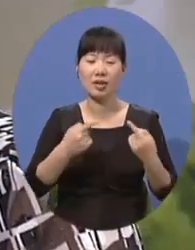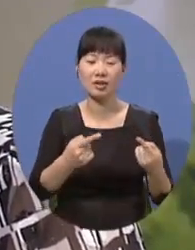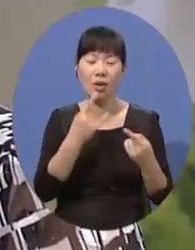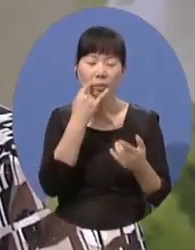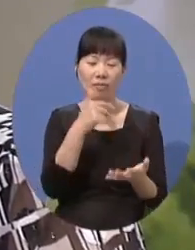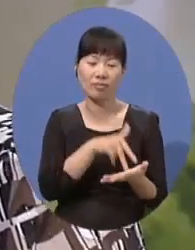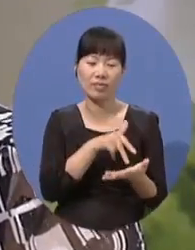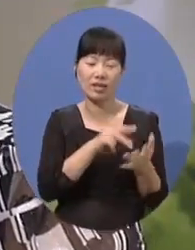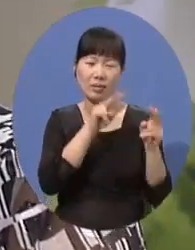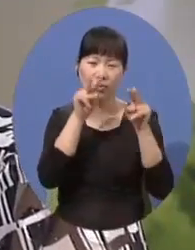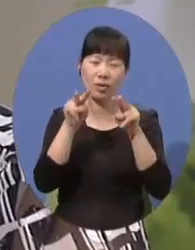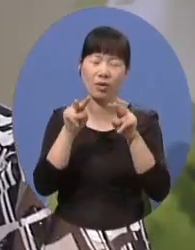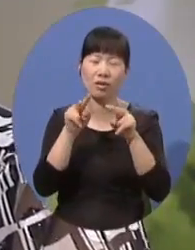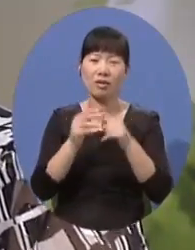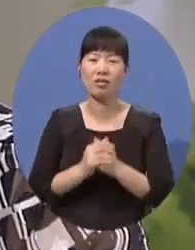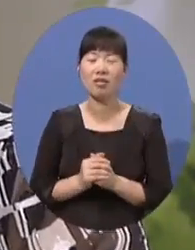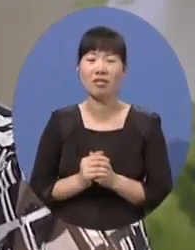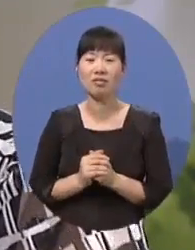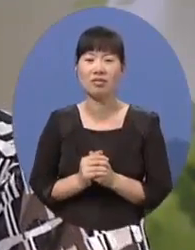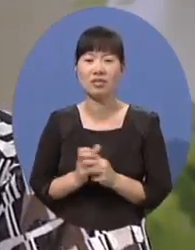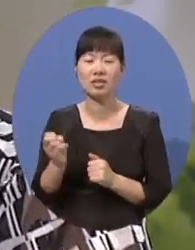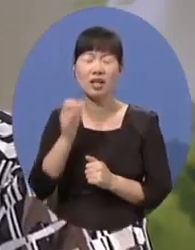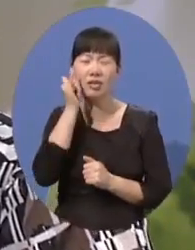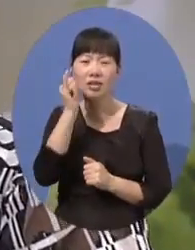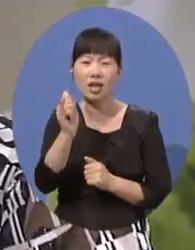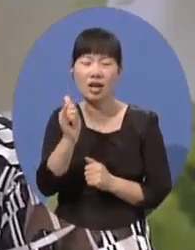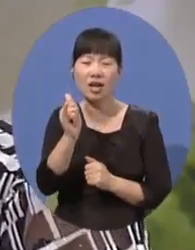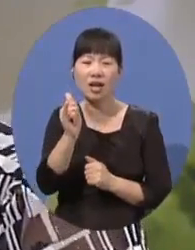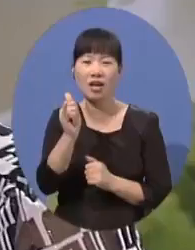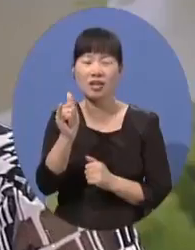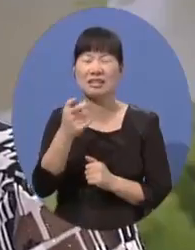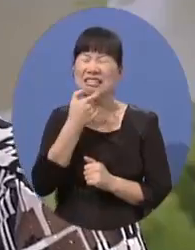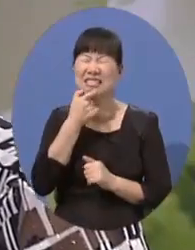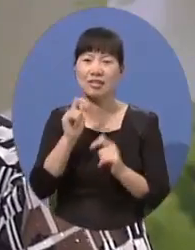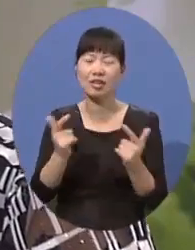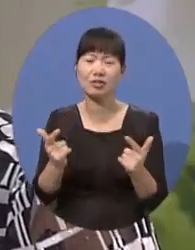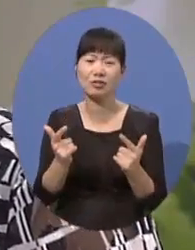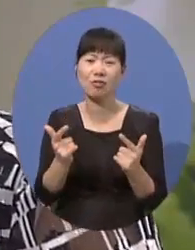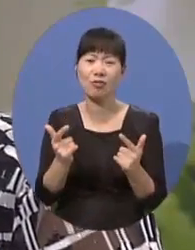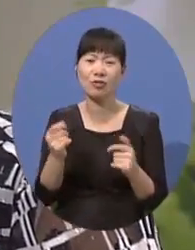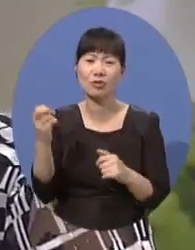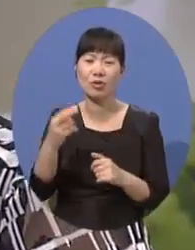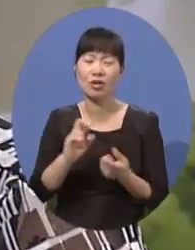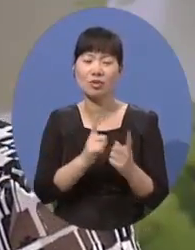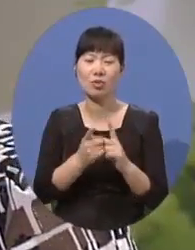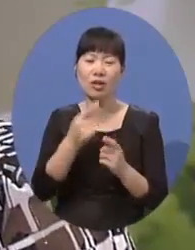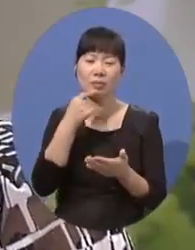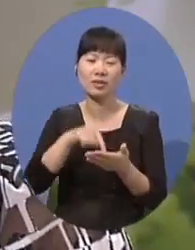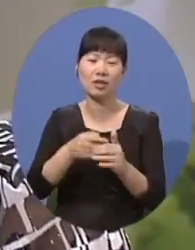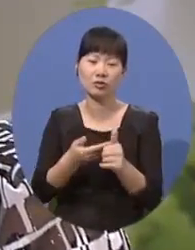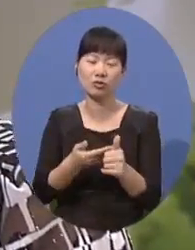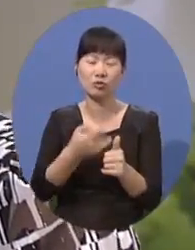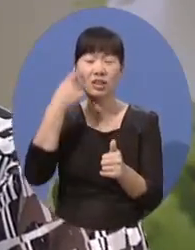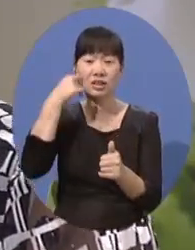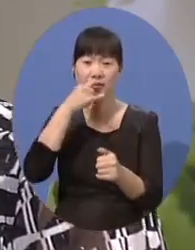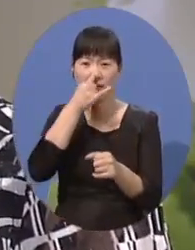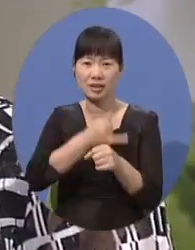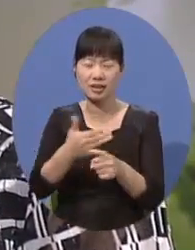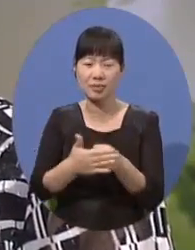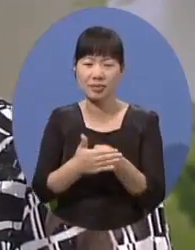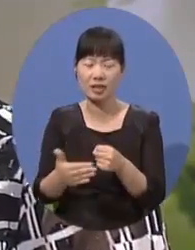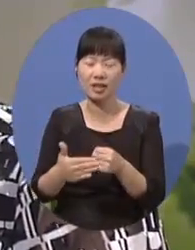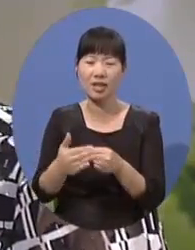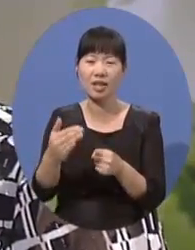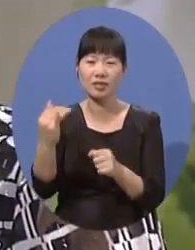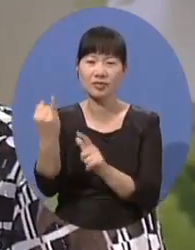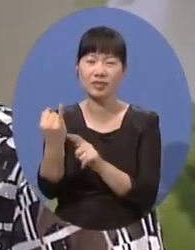입장에서는 다시 이제 또 연락을 하면 네. 그러니까 그분이 싫어서가 아니고 아 서로가 피해를 줄 것만 같고 네. 그분은